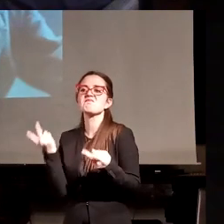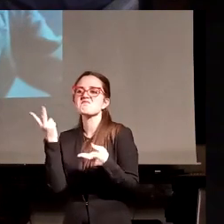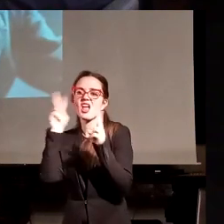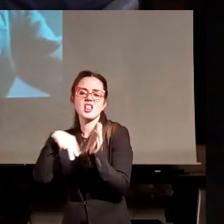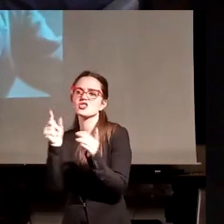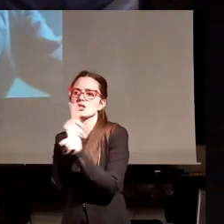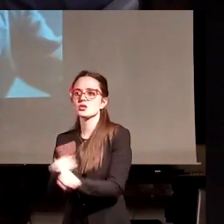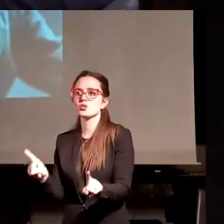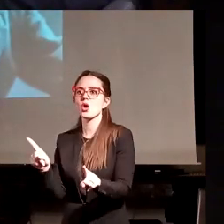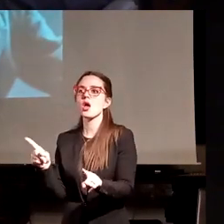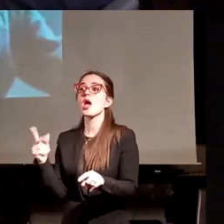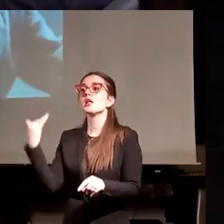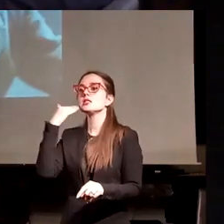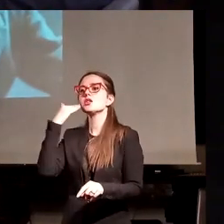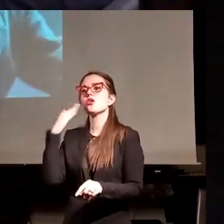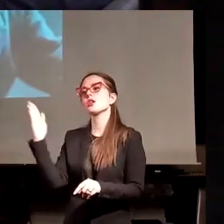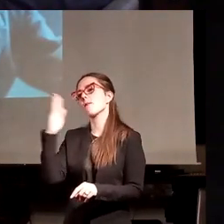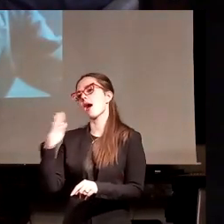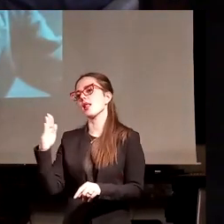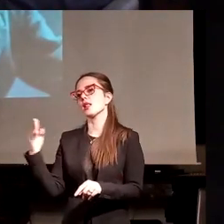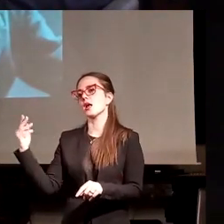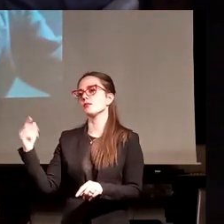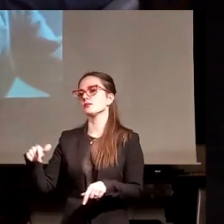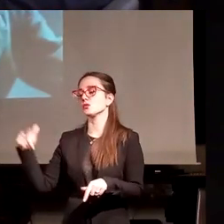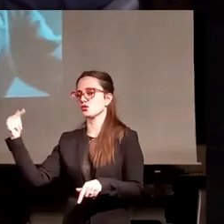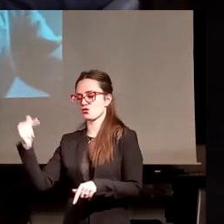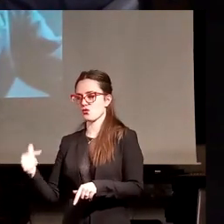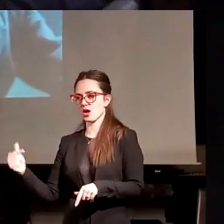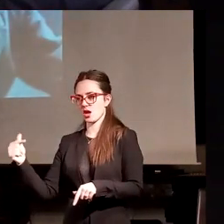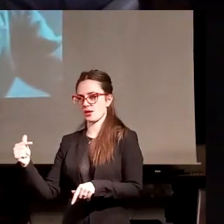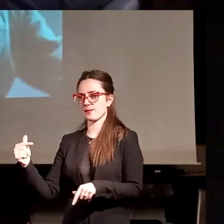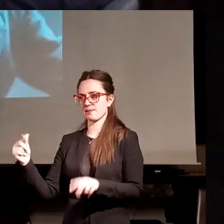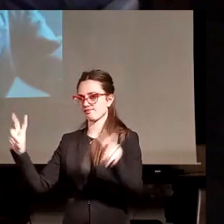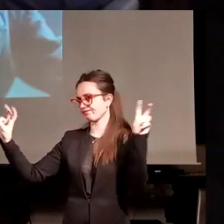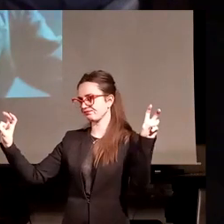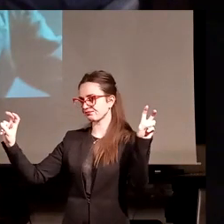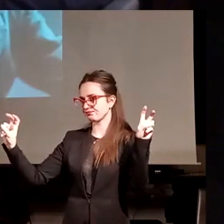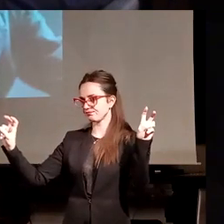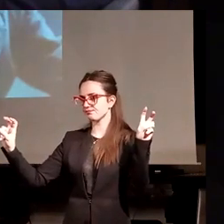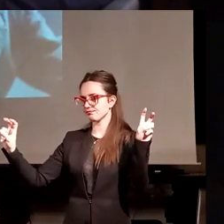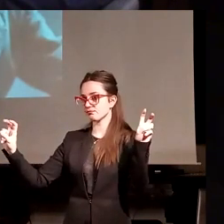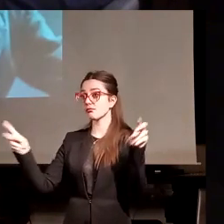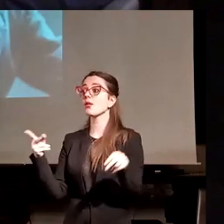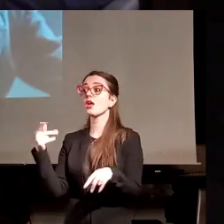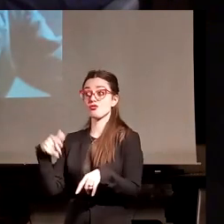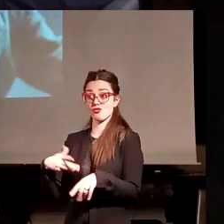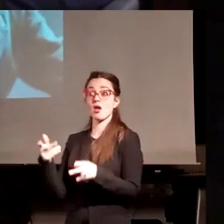ballantrae master urbani ed è fatta stavolta con due fratelli